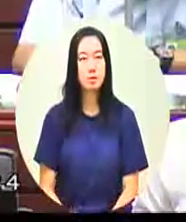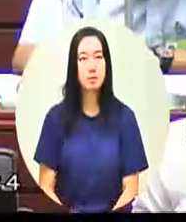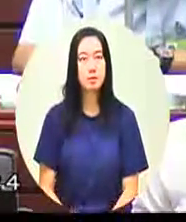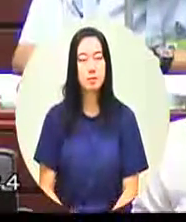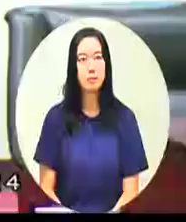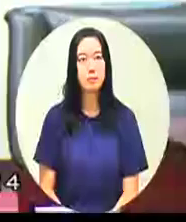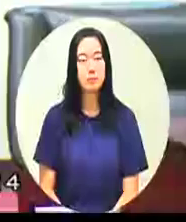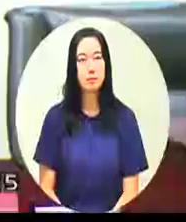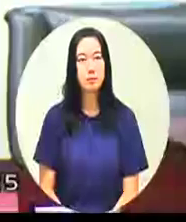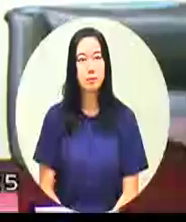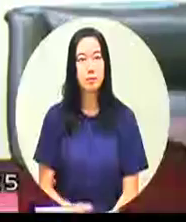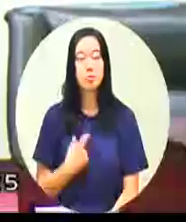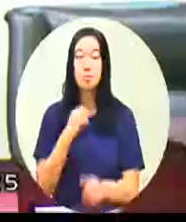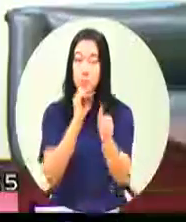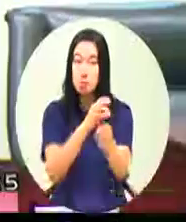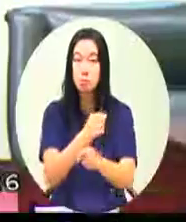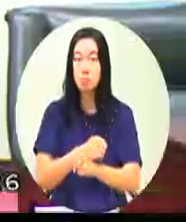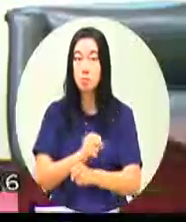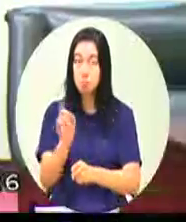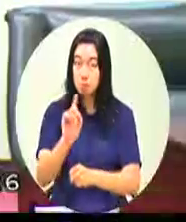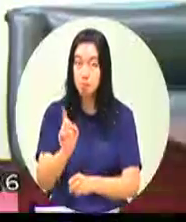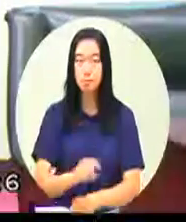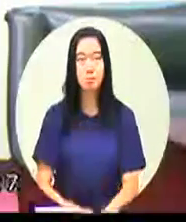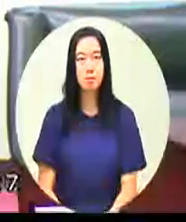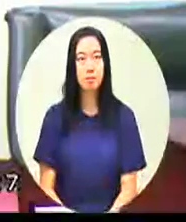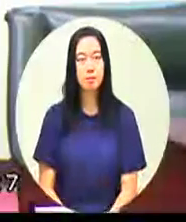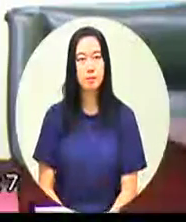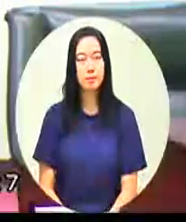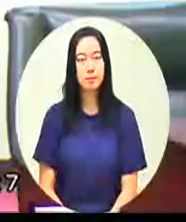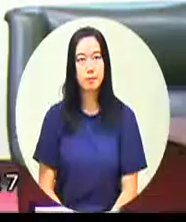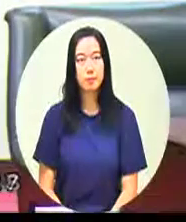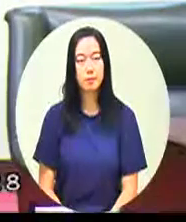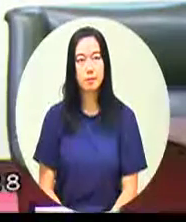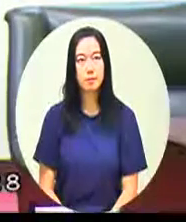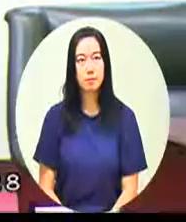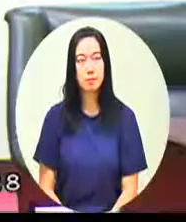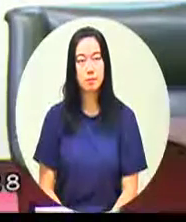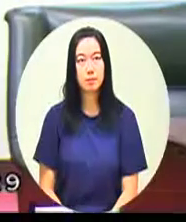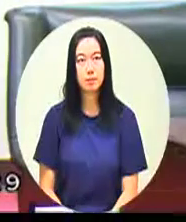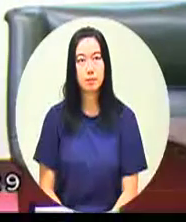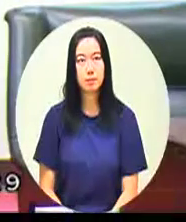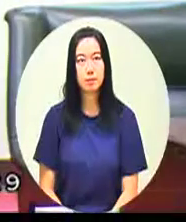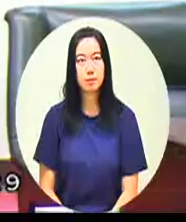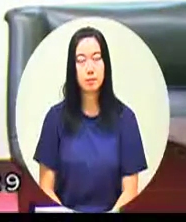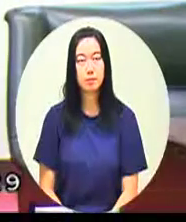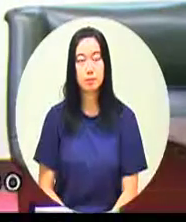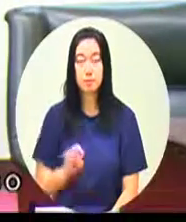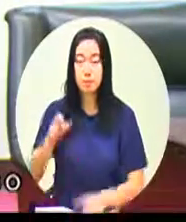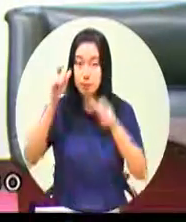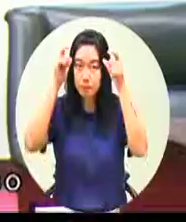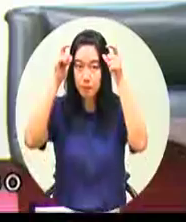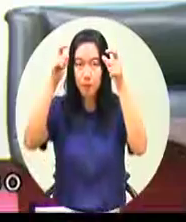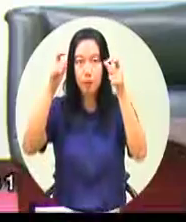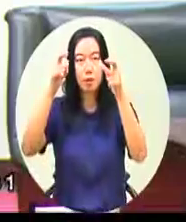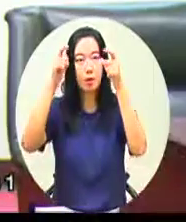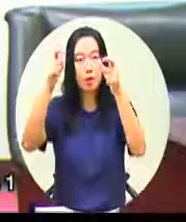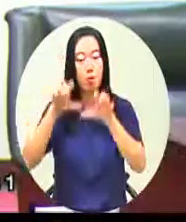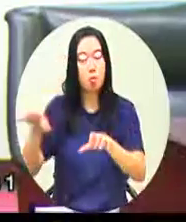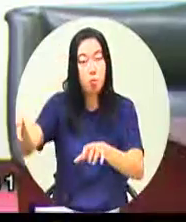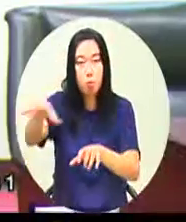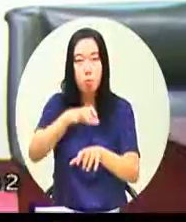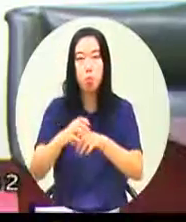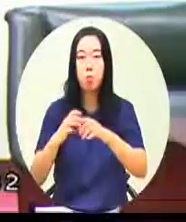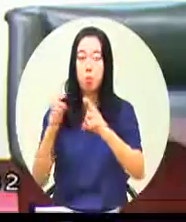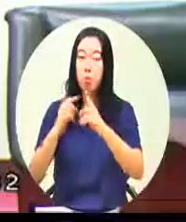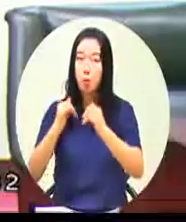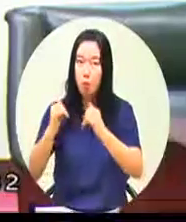长，这我伫提醒，这就是讲，因我们要把我们整个大高雄市的市民啊，都在这一种的